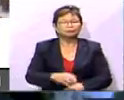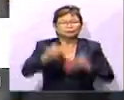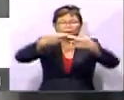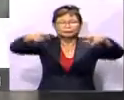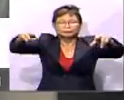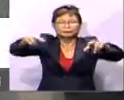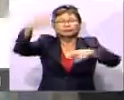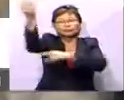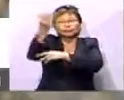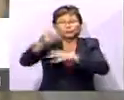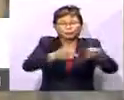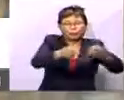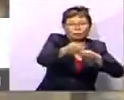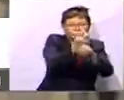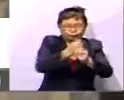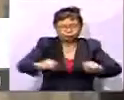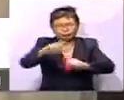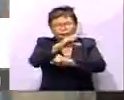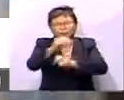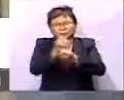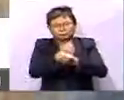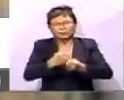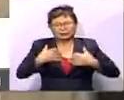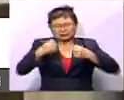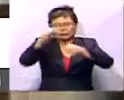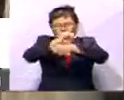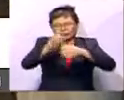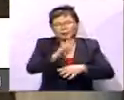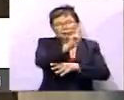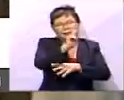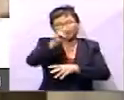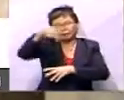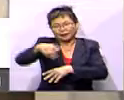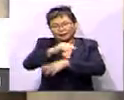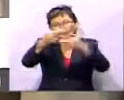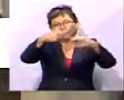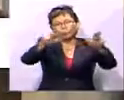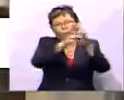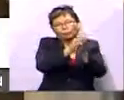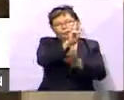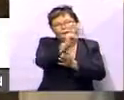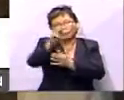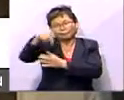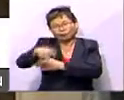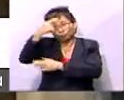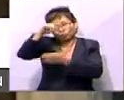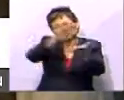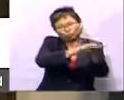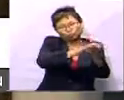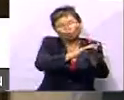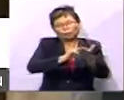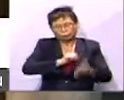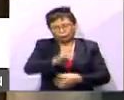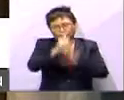Beliau merasmikan seminar pengurusan keselamatan dan kesihatan pekerjaan KKP dan pelancaran buku KKP untuk Sekolah